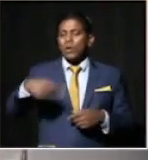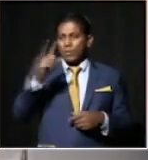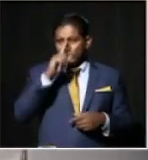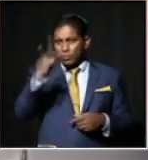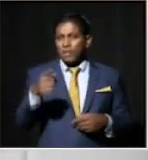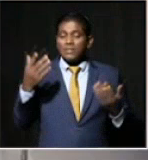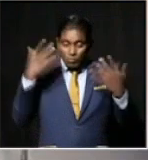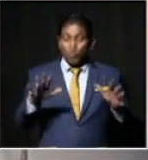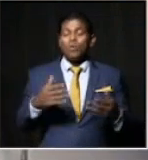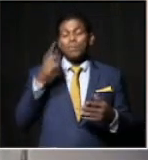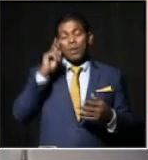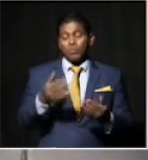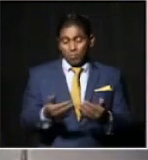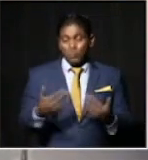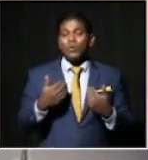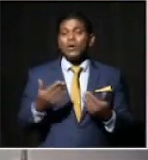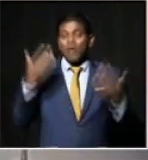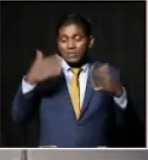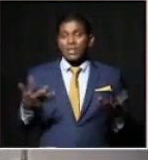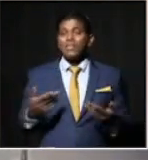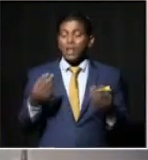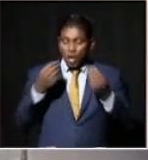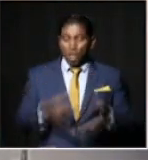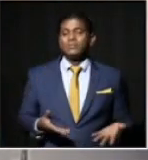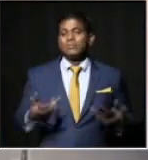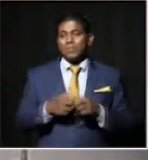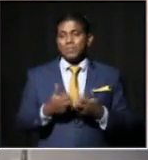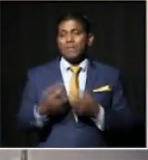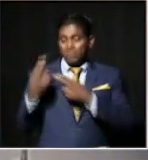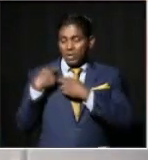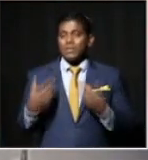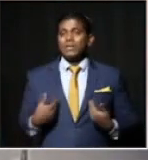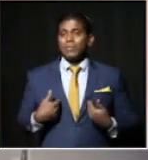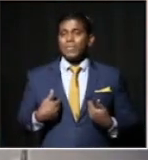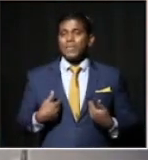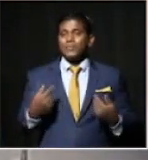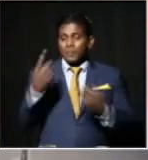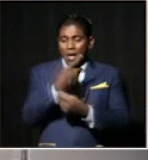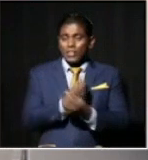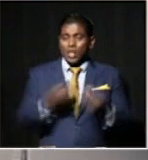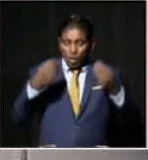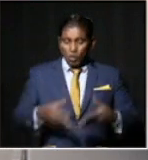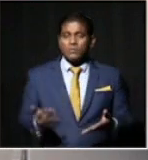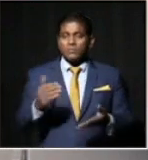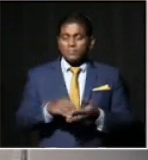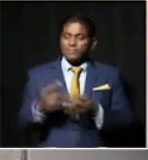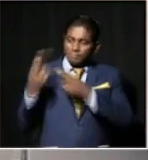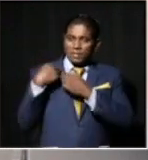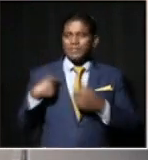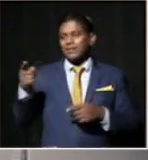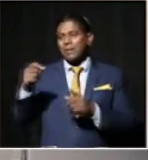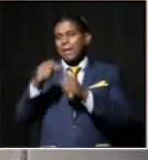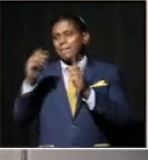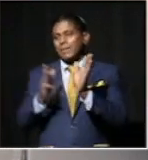අවසන් කරන්නට වොමනයි අවසන් කරන්නේ නැත්නම් මේක කඩයි මේ වගකීමකින් මම කියන්නේ මේ නැති වෙලා තිබුණ රටක් මං අර අනික් අය අගමැතිකම එපා